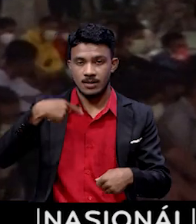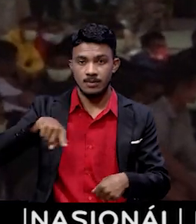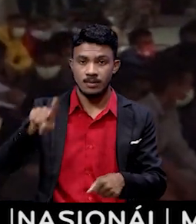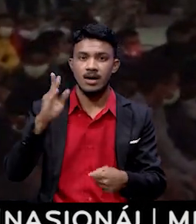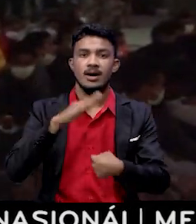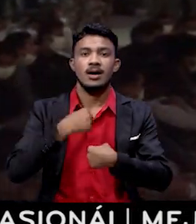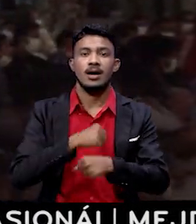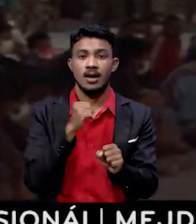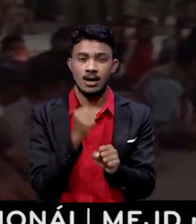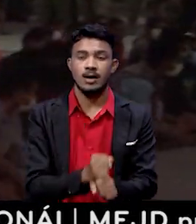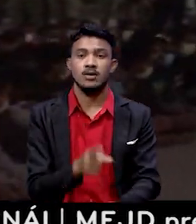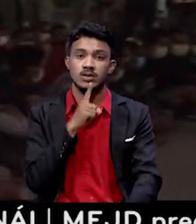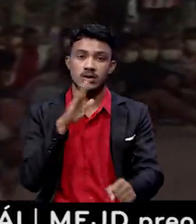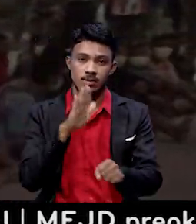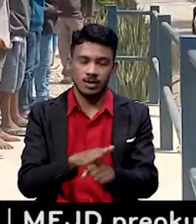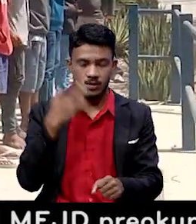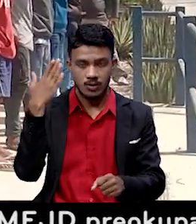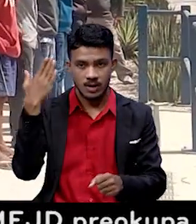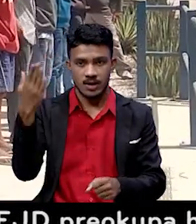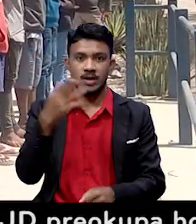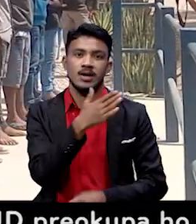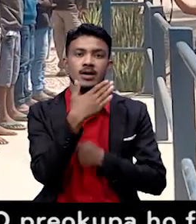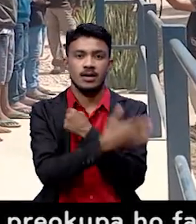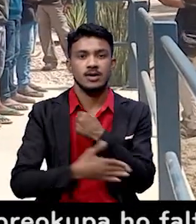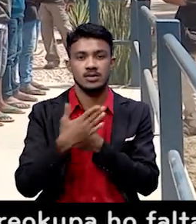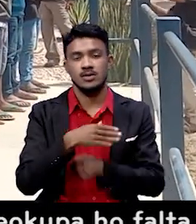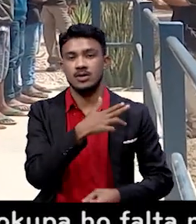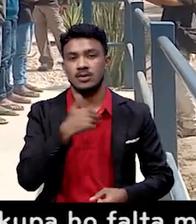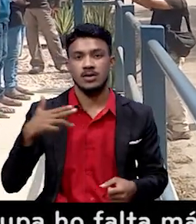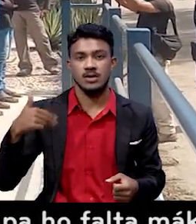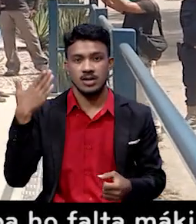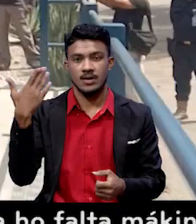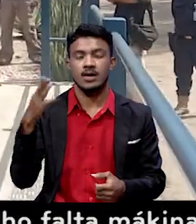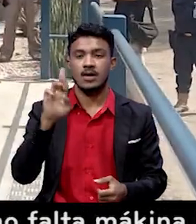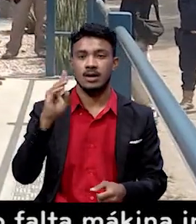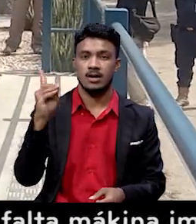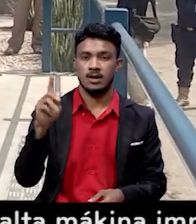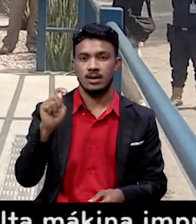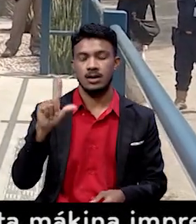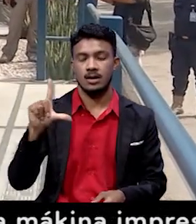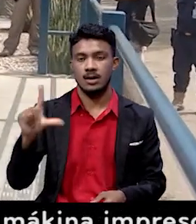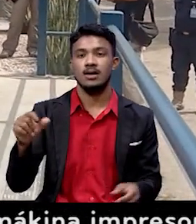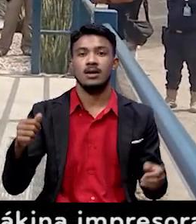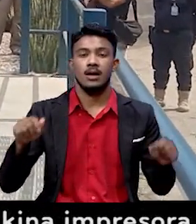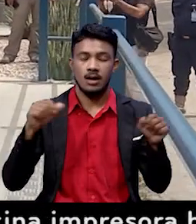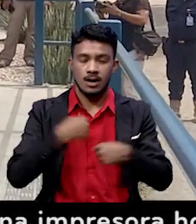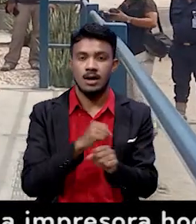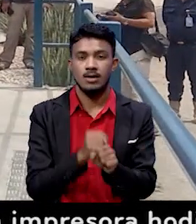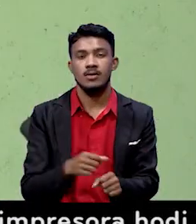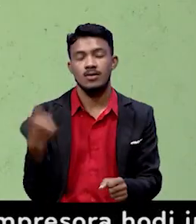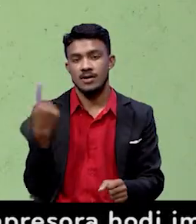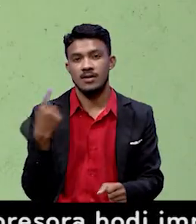larang ho di zura ba bandera RDTL no konstitusaun RDTL atu kuda na fatin nasionalismo no